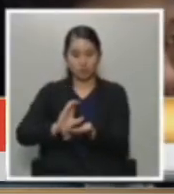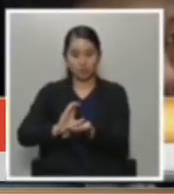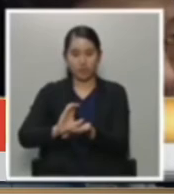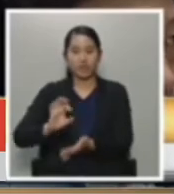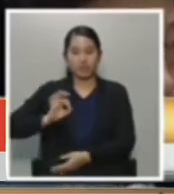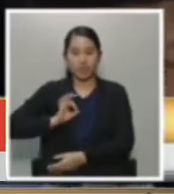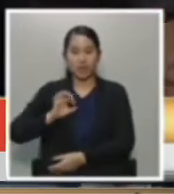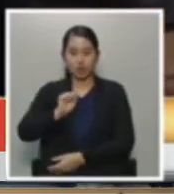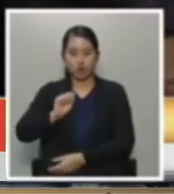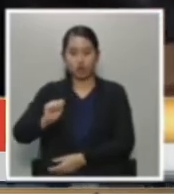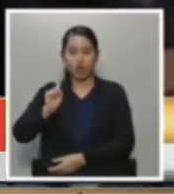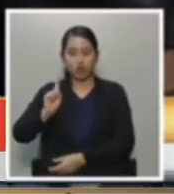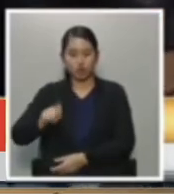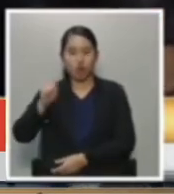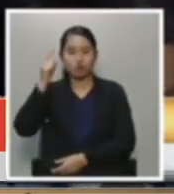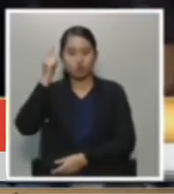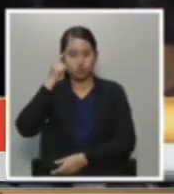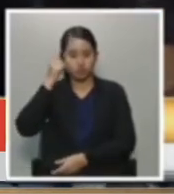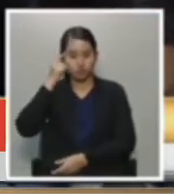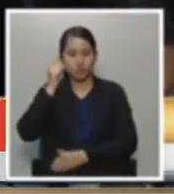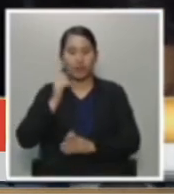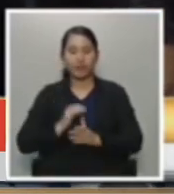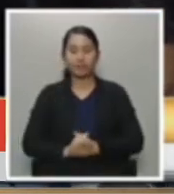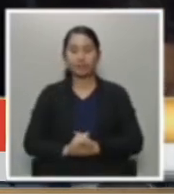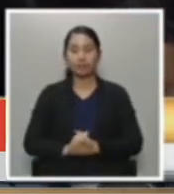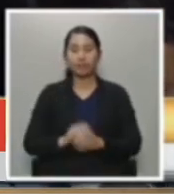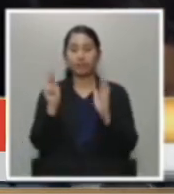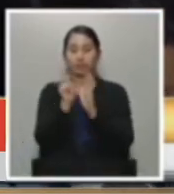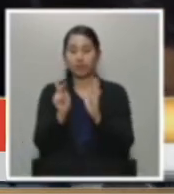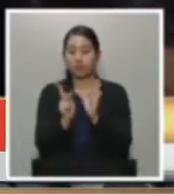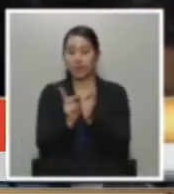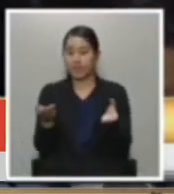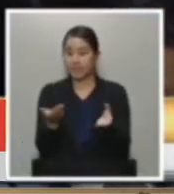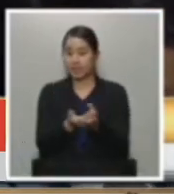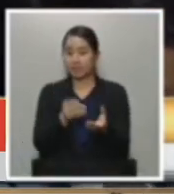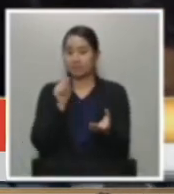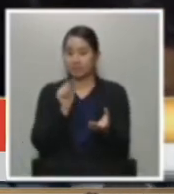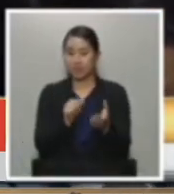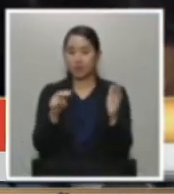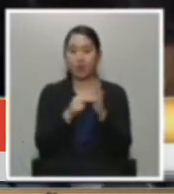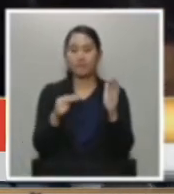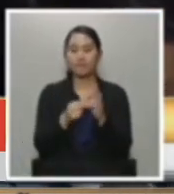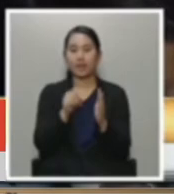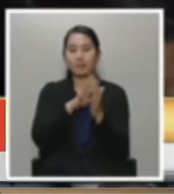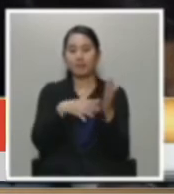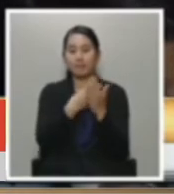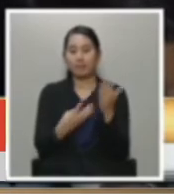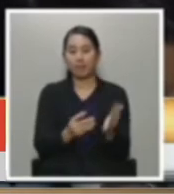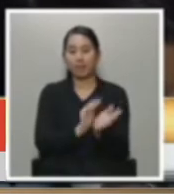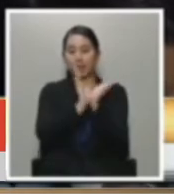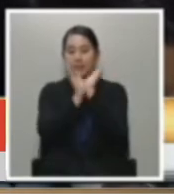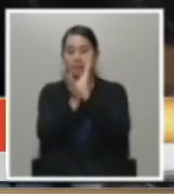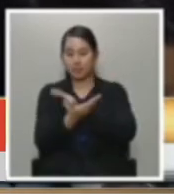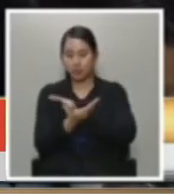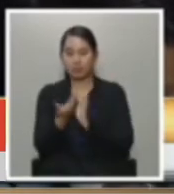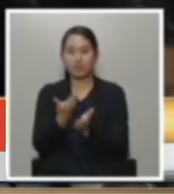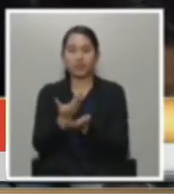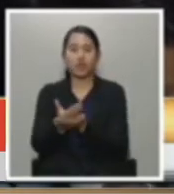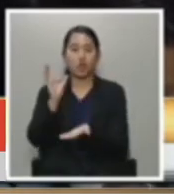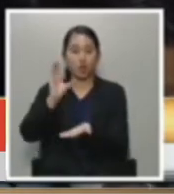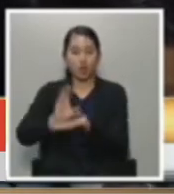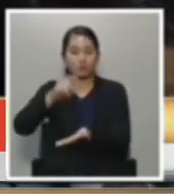องรู้ท่านครับกฎหมายฉบับเนี้ยนี่คือการปฏิรูประบบระบบงบประมาณของ